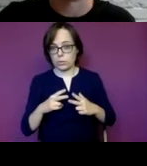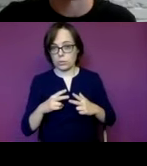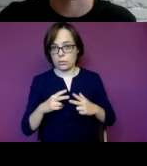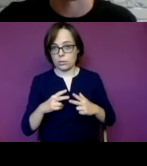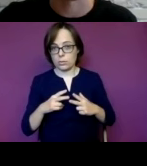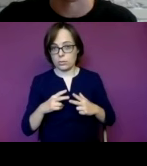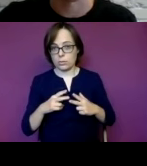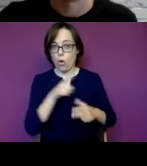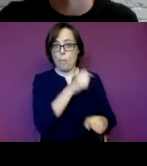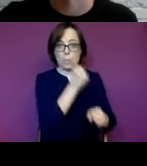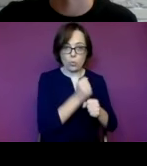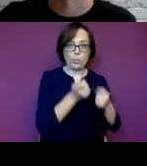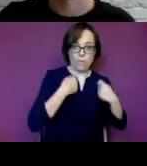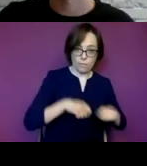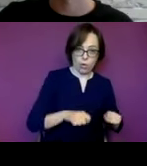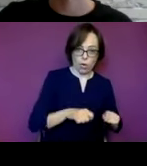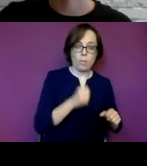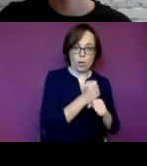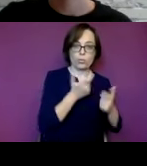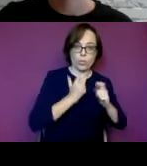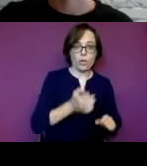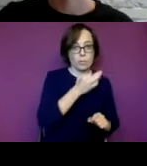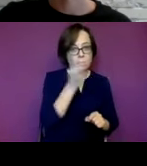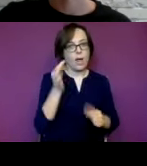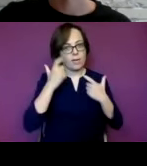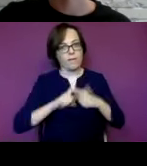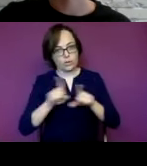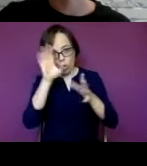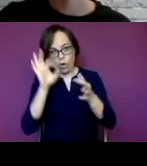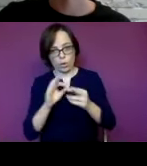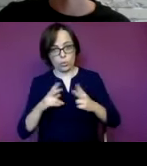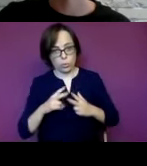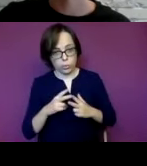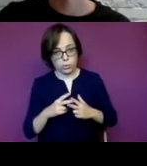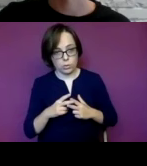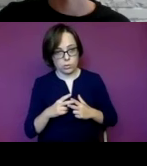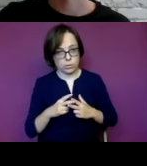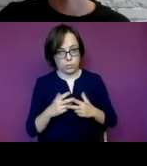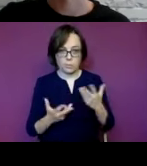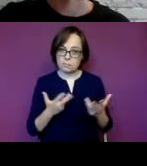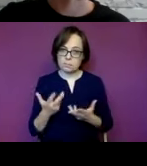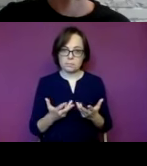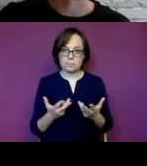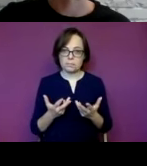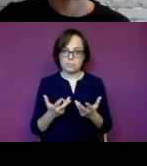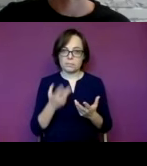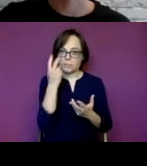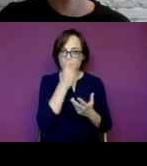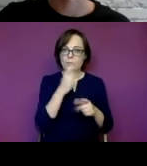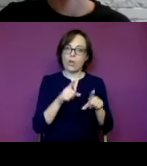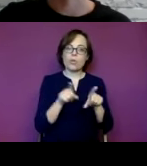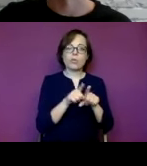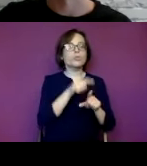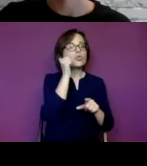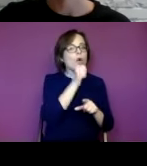czy taka praktyka jak odpoczywanie i rekreacja u nich wiąże się z tą samą przestrzenią, w której mieszkają na co dzień, w